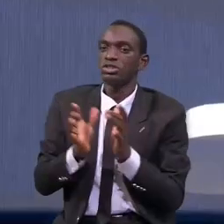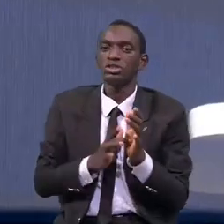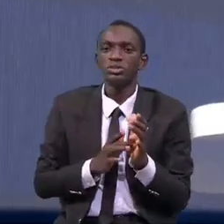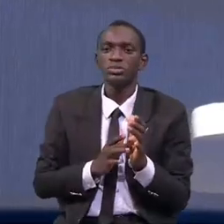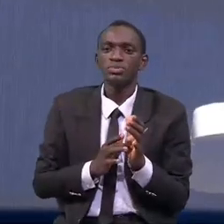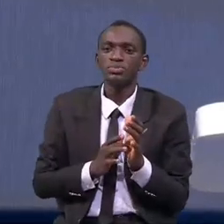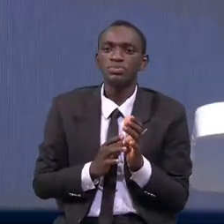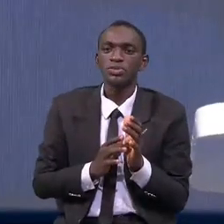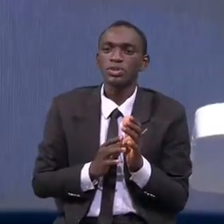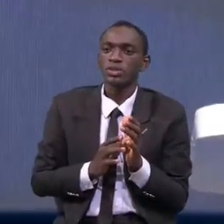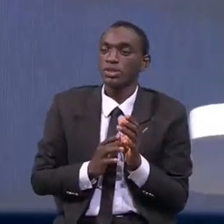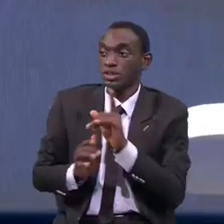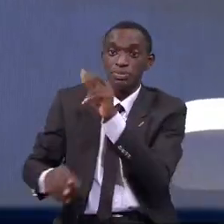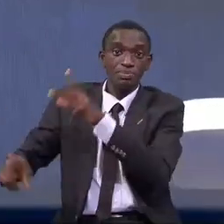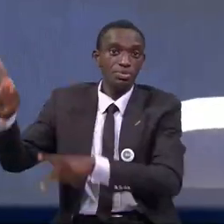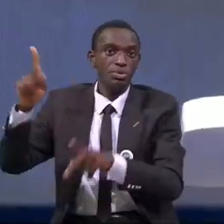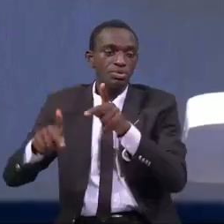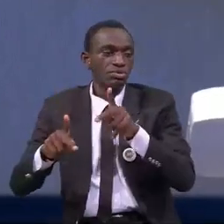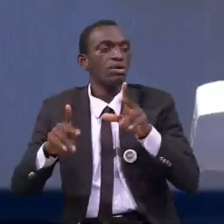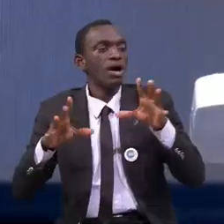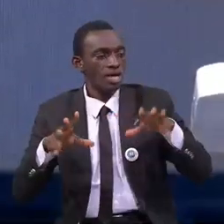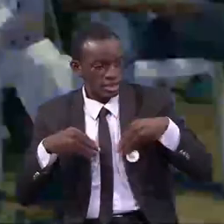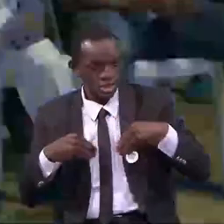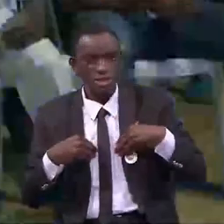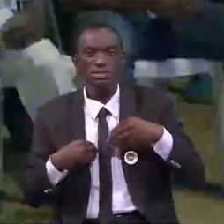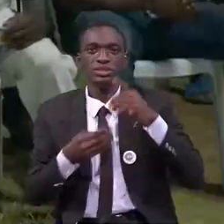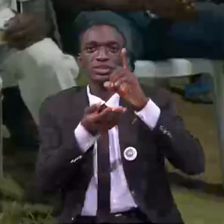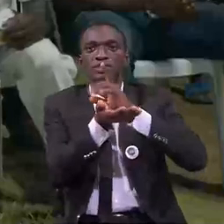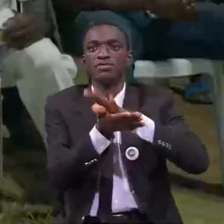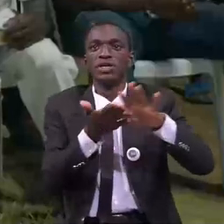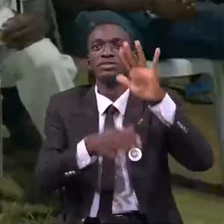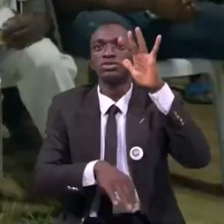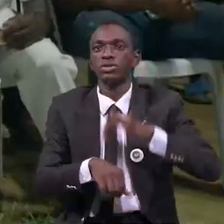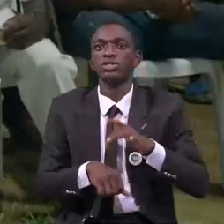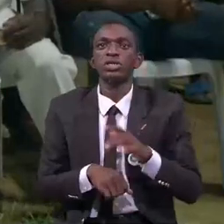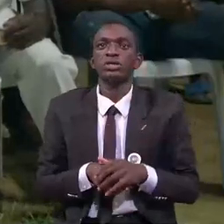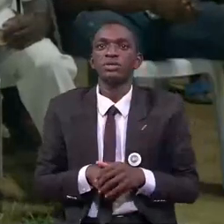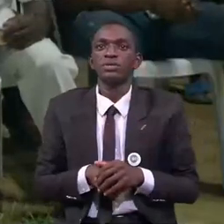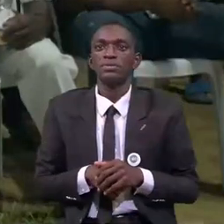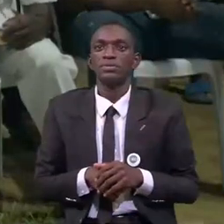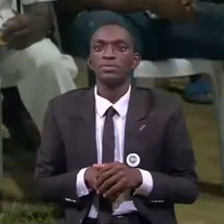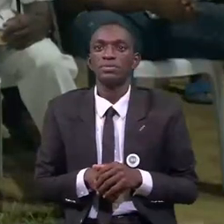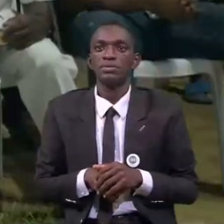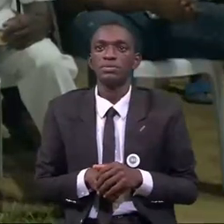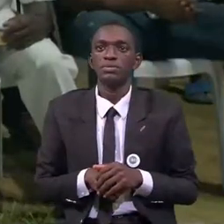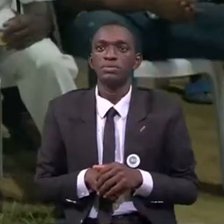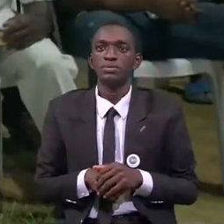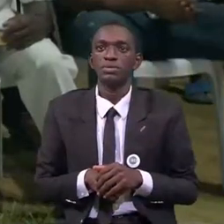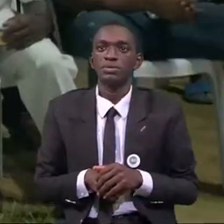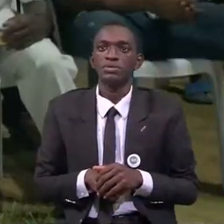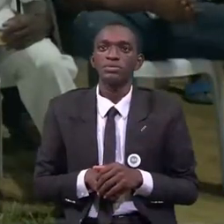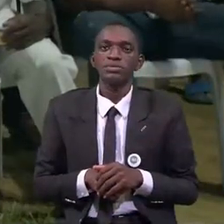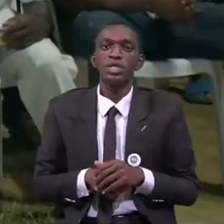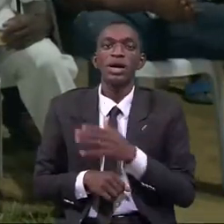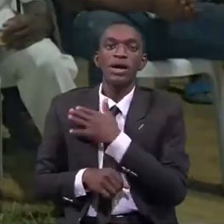sa main ils ont accepté la touche divine lorsque vous